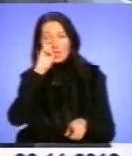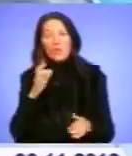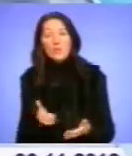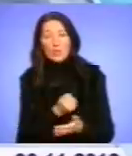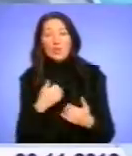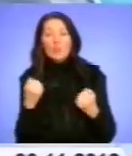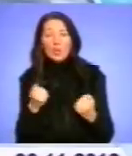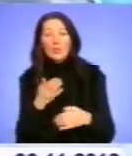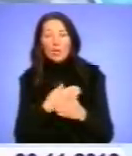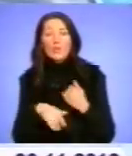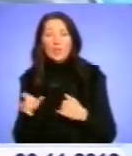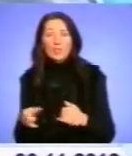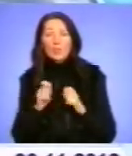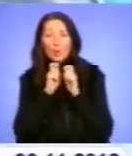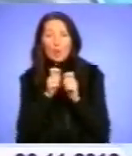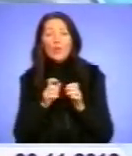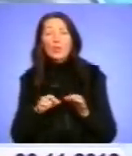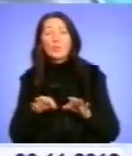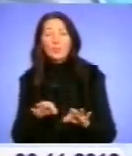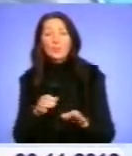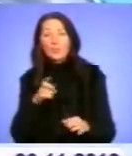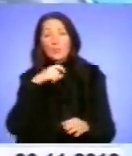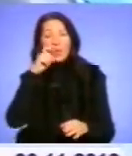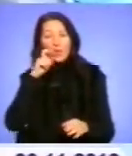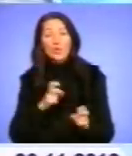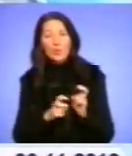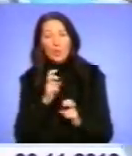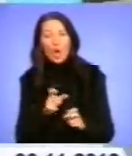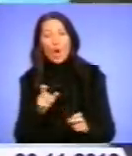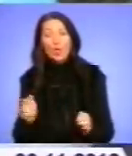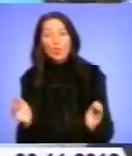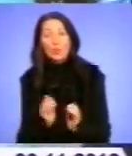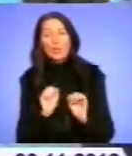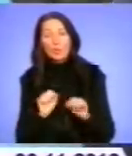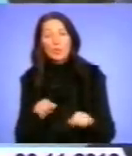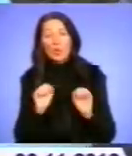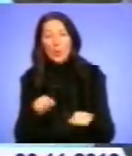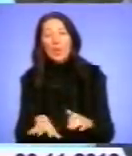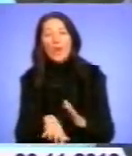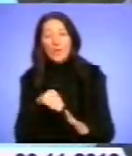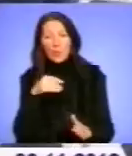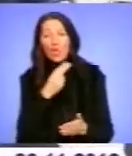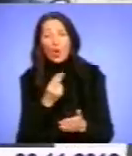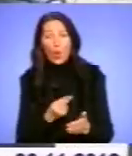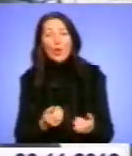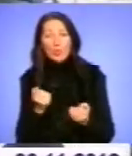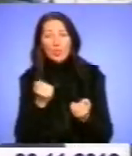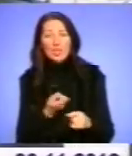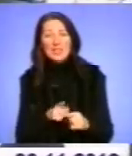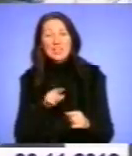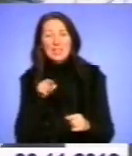інвалідів. Подаровані автомобілі вітчизняного виробництва. Люди з обмеженими можливостями могли обрати колір машини. Це ті,